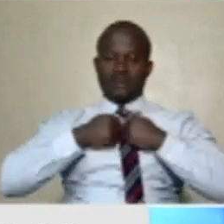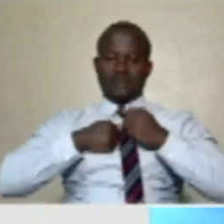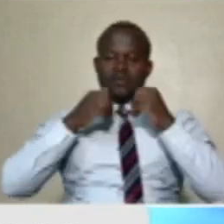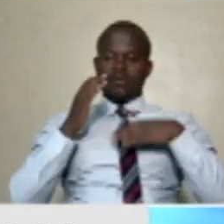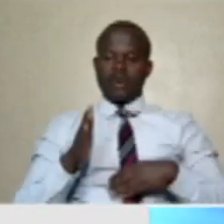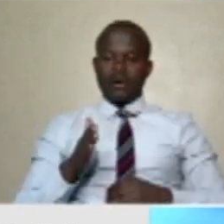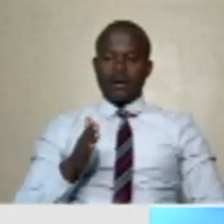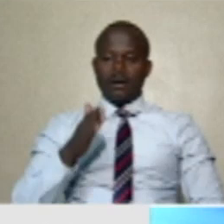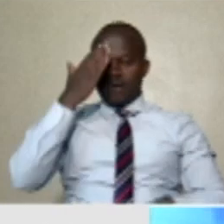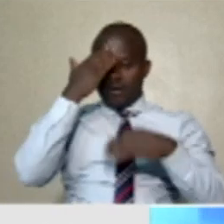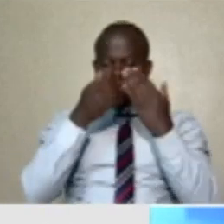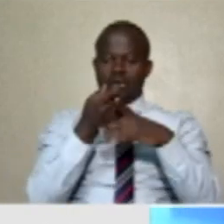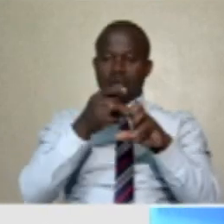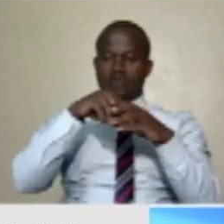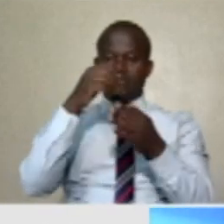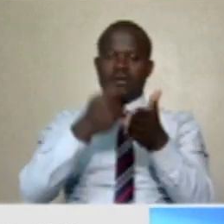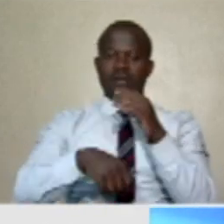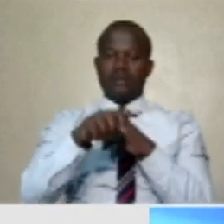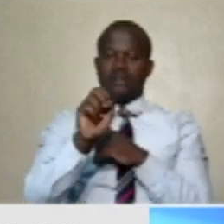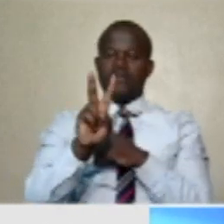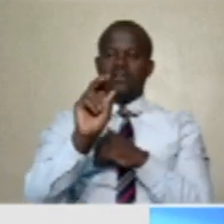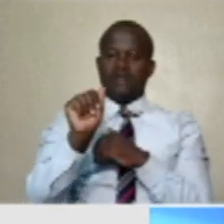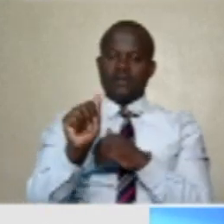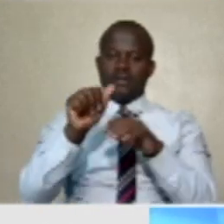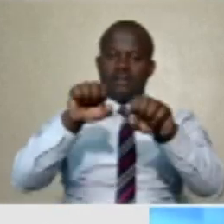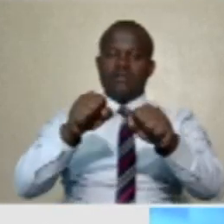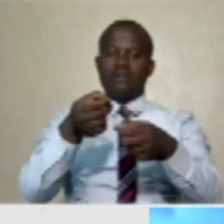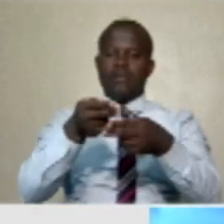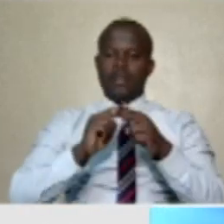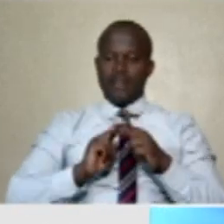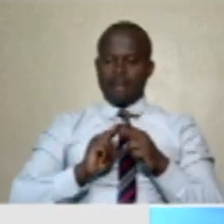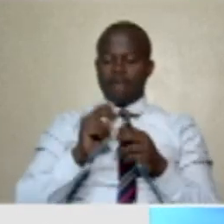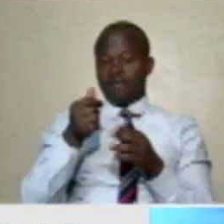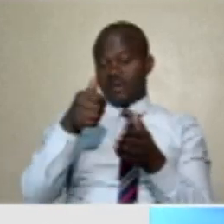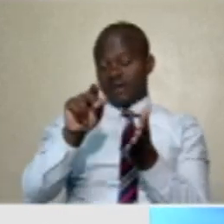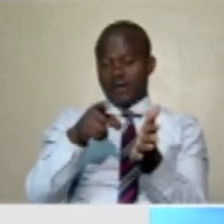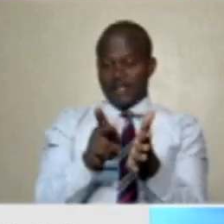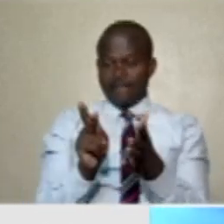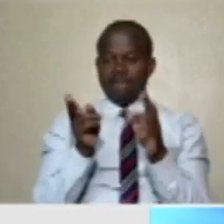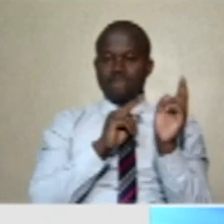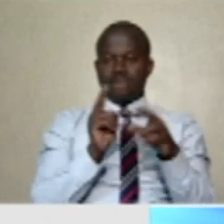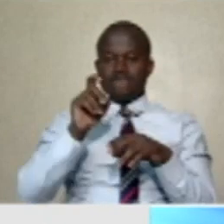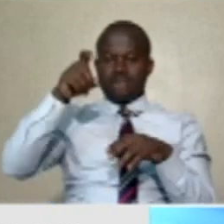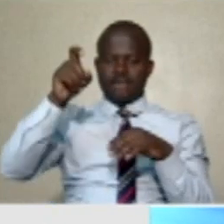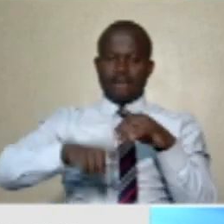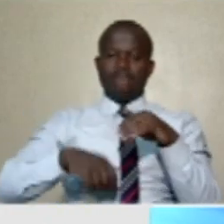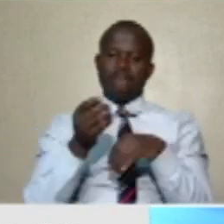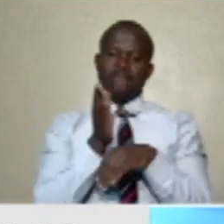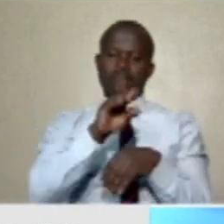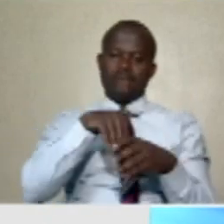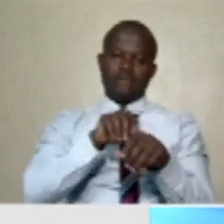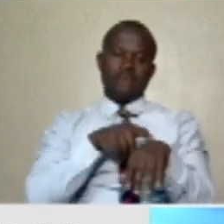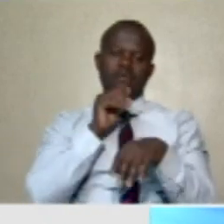Rwanda ukomoka ku musoro wa TVA ufatirwa ku kiranguzo cyabo busanzwe bakaba bagomba kuyasubizwa